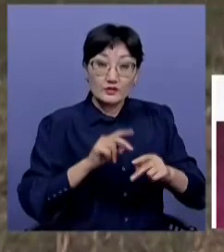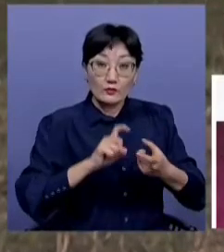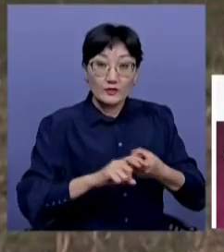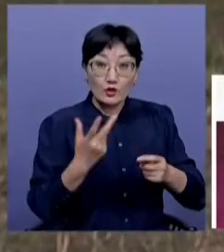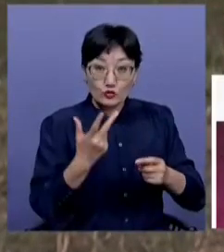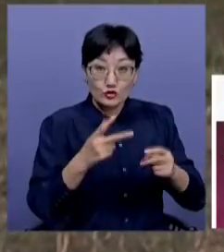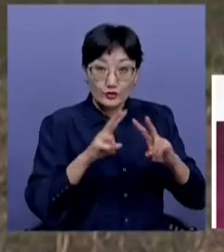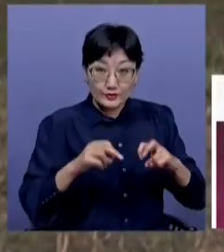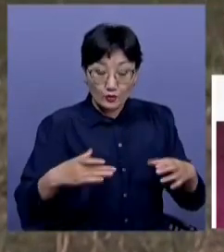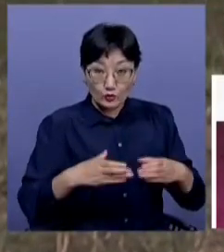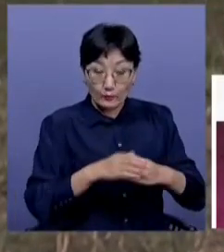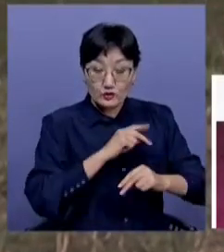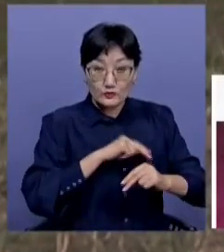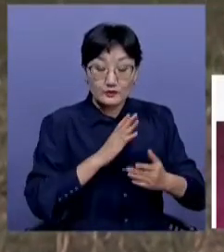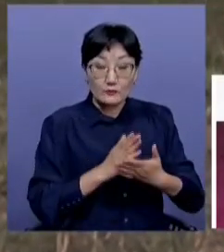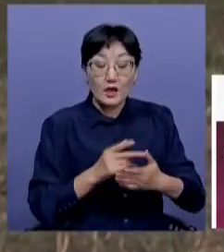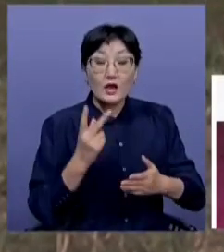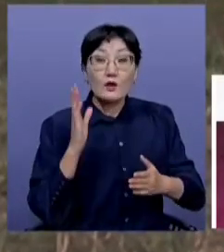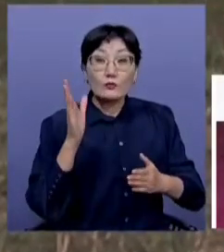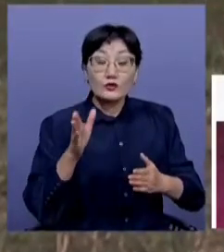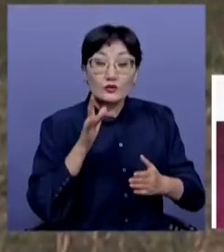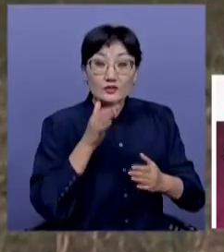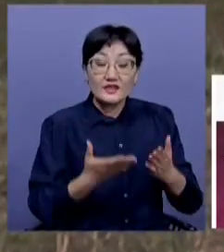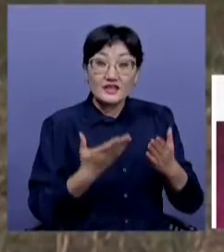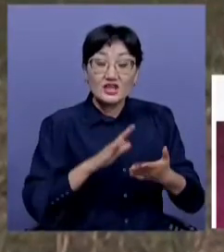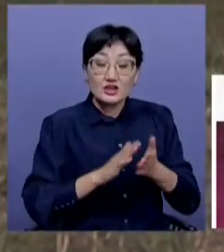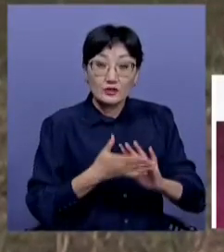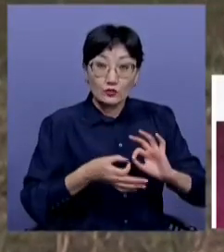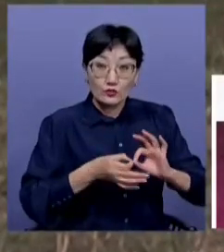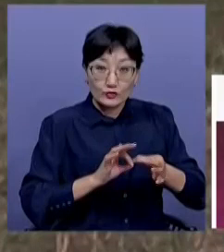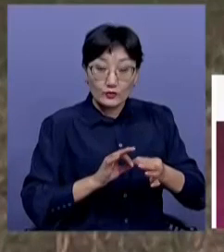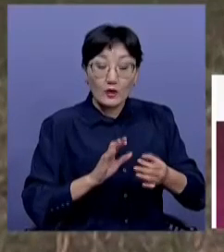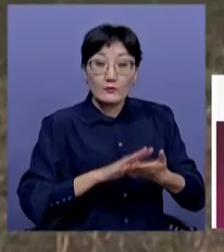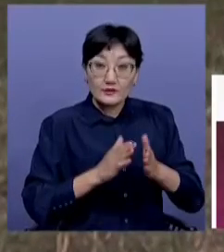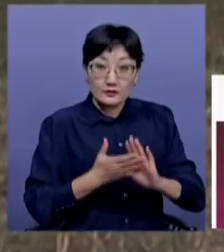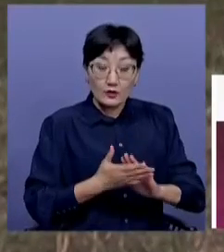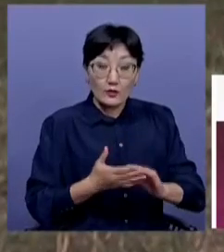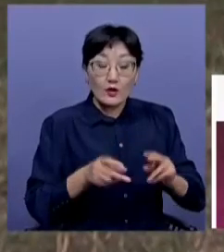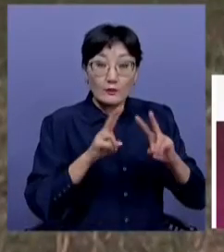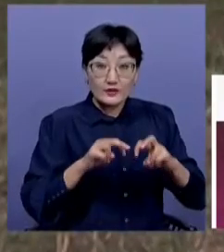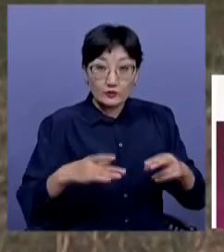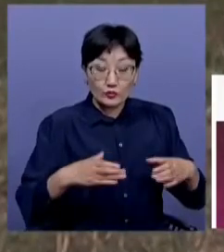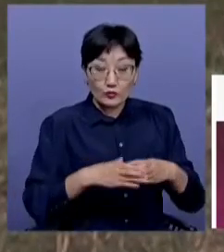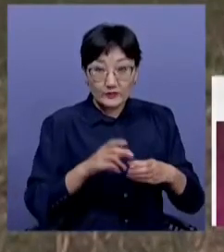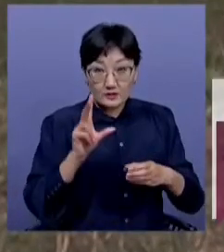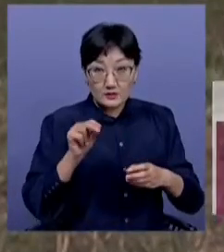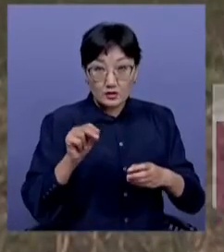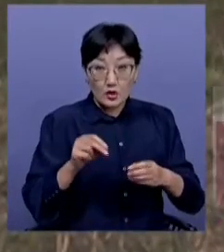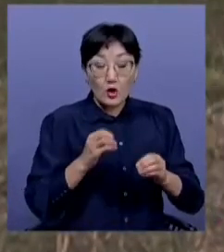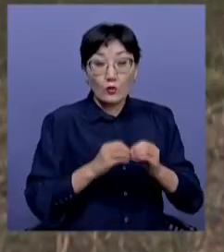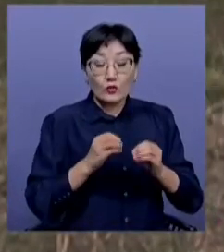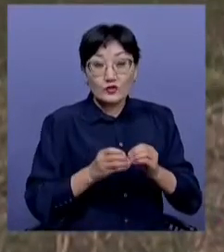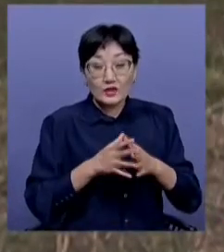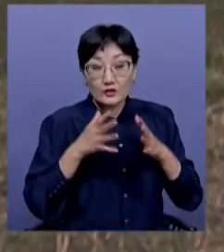топ қазірше жұмыс істеп жатыр. Бірақ алдағы уақытта егер жағдай күрделенетін болса, біз мобильдік топтардың санын 10-нан